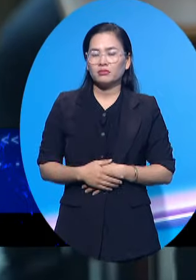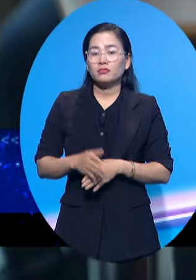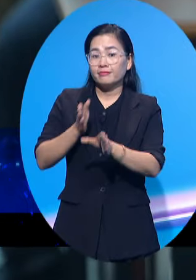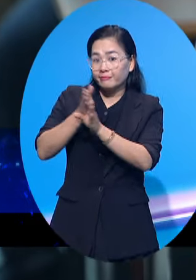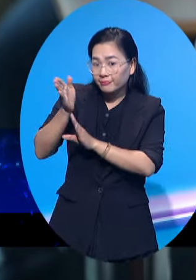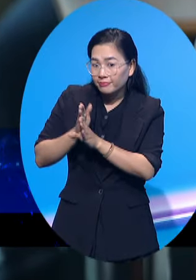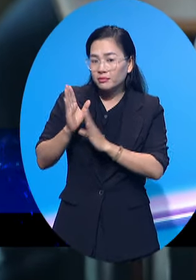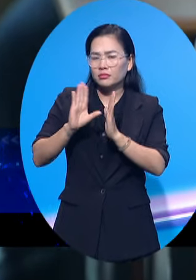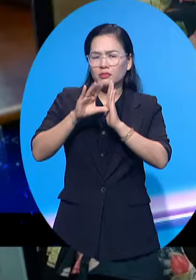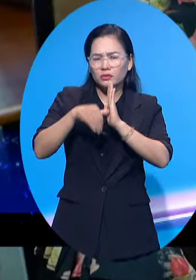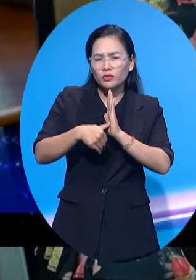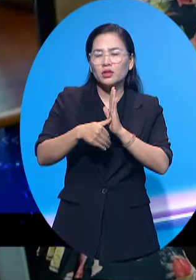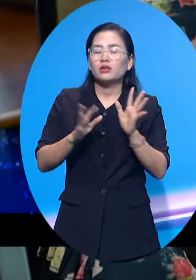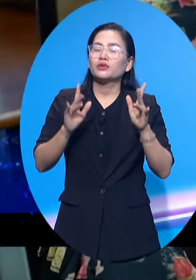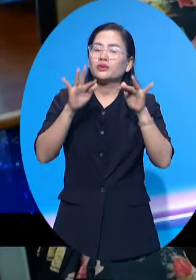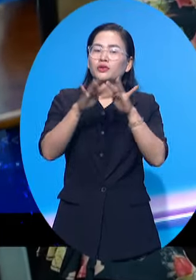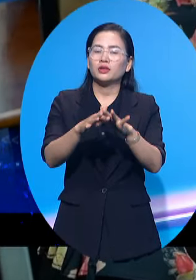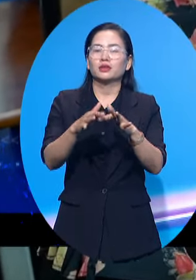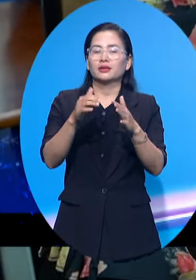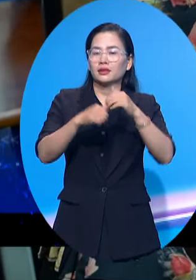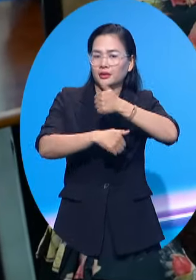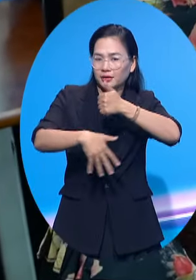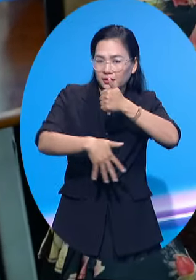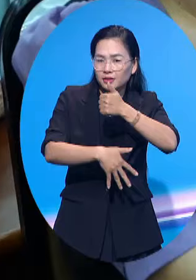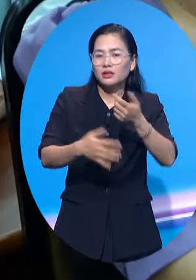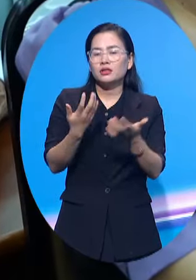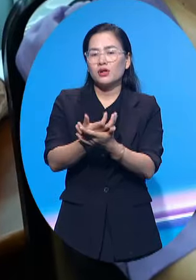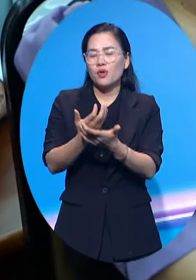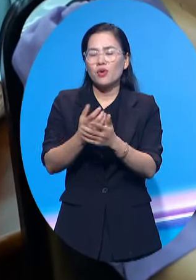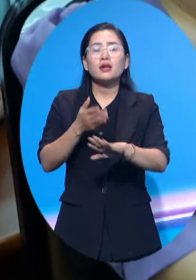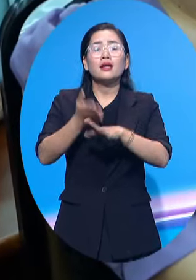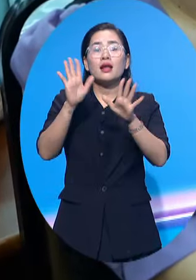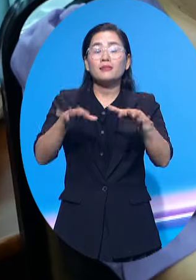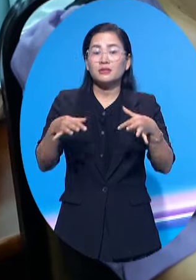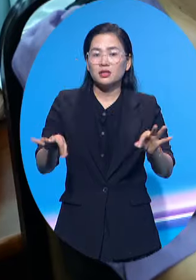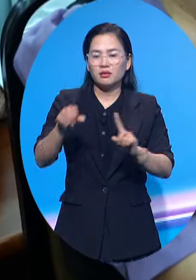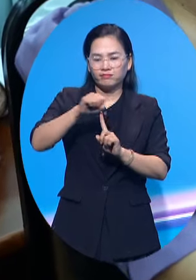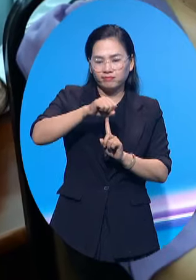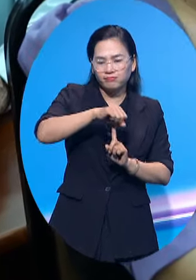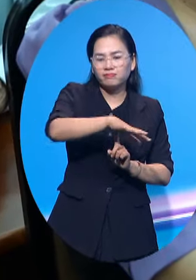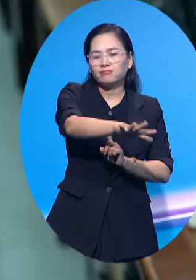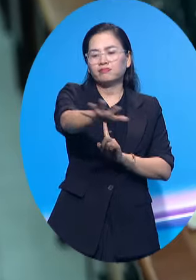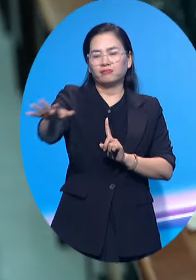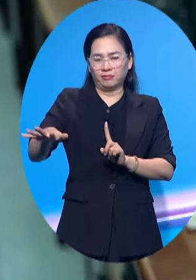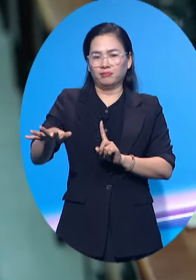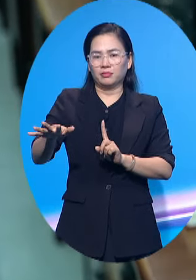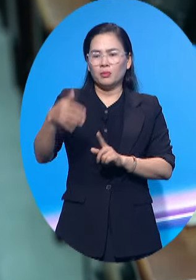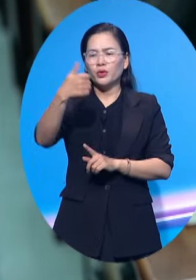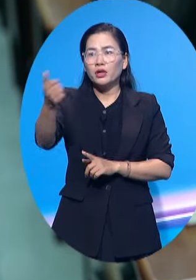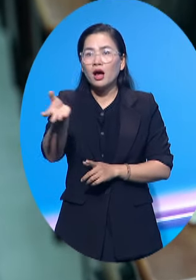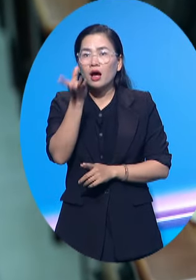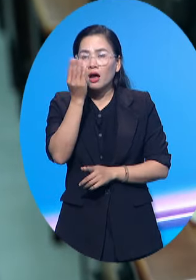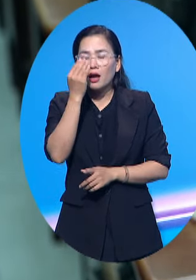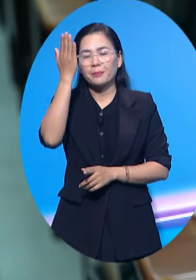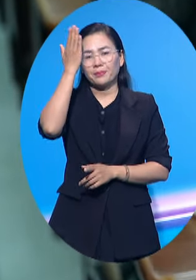cơ quan, tổ chức chính trị xã hội quận cần công khai tuyên truyền đến nhân dân về địa giới hành chính của các khu phố mới, tổ chức hoạt động